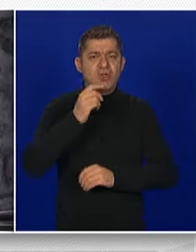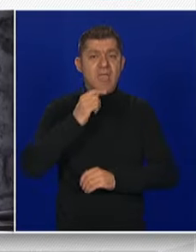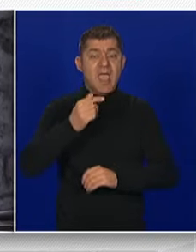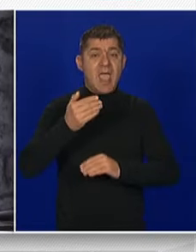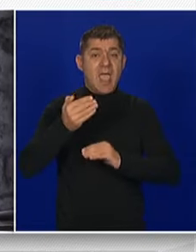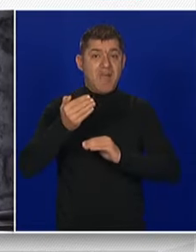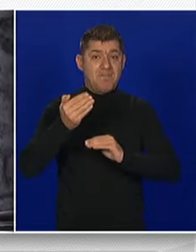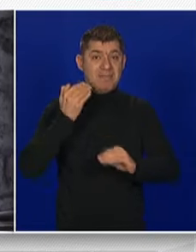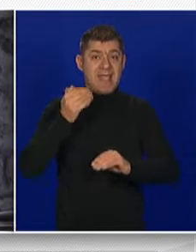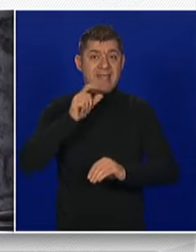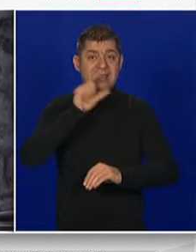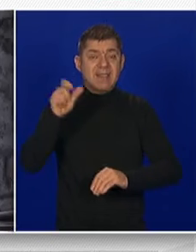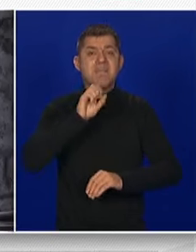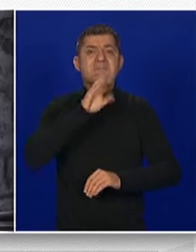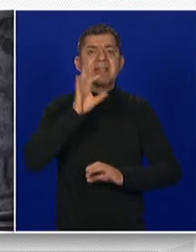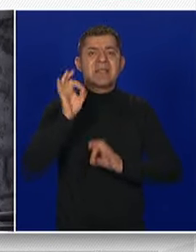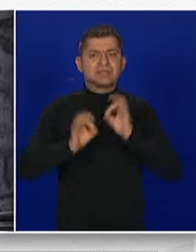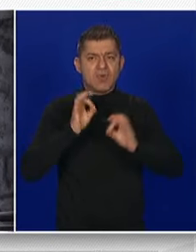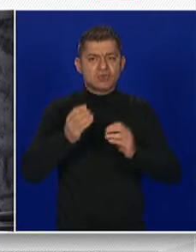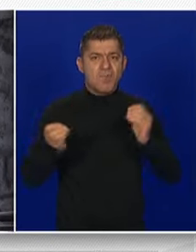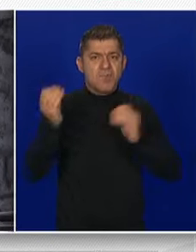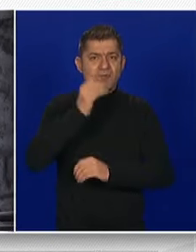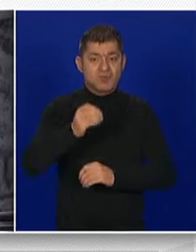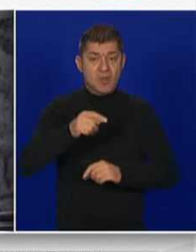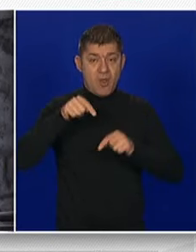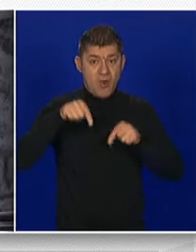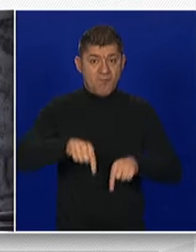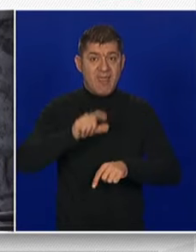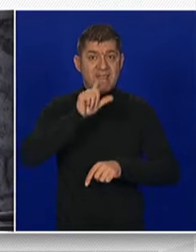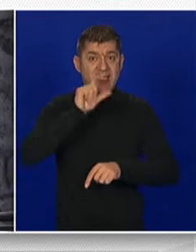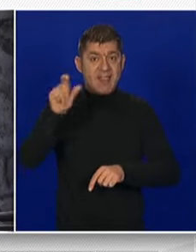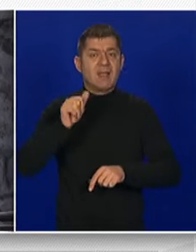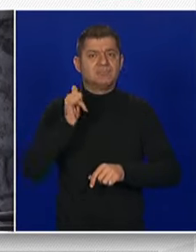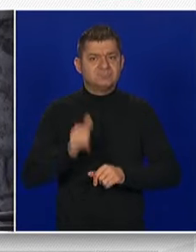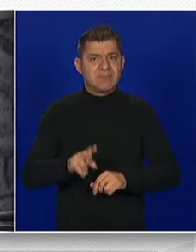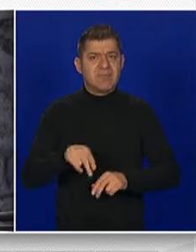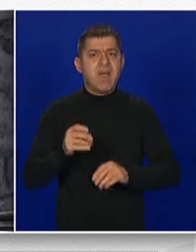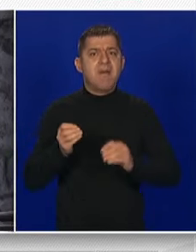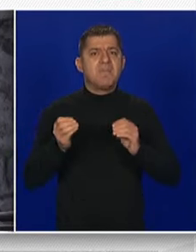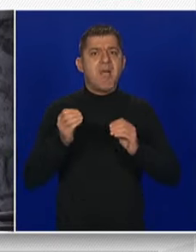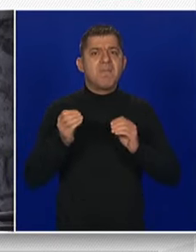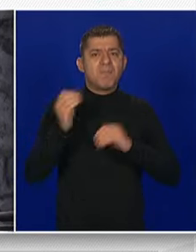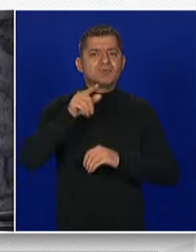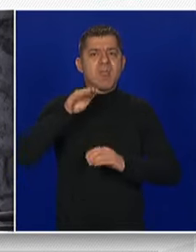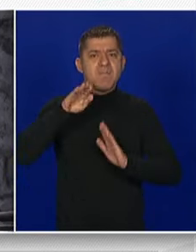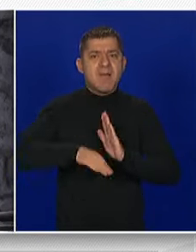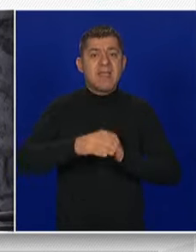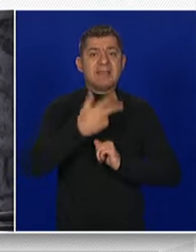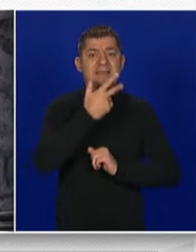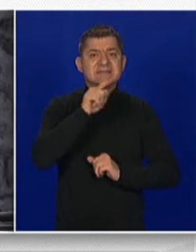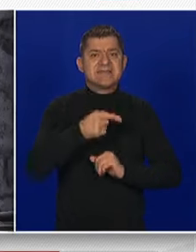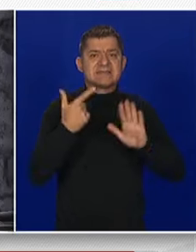povećanje, a u tjednu prije 15% povećanje. Dakle, u ovom tjednu nam je povećanje manje i iznosi